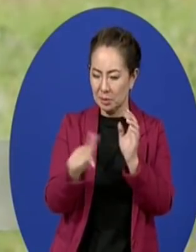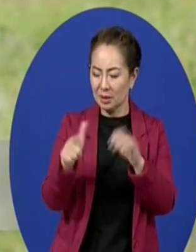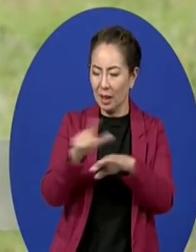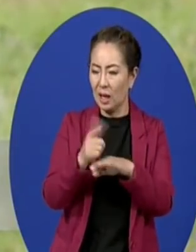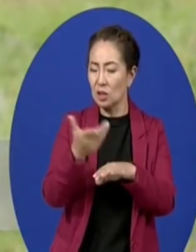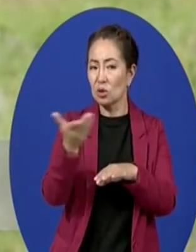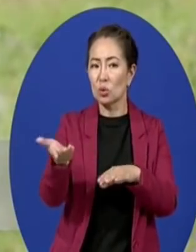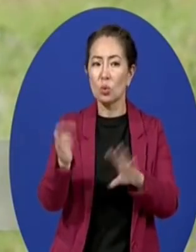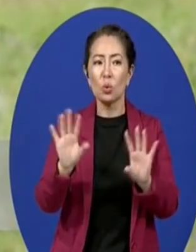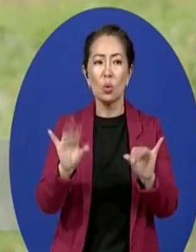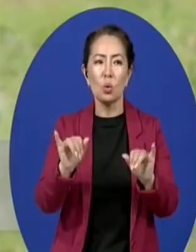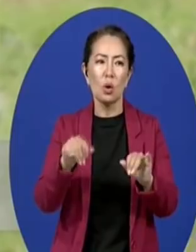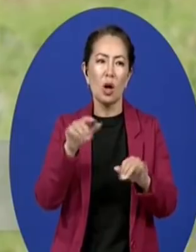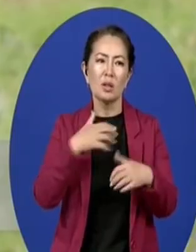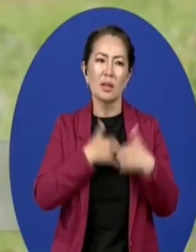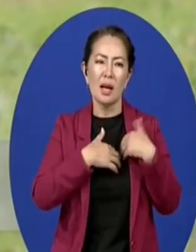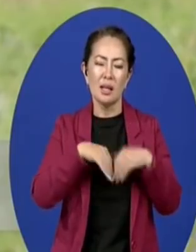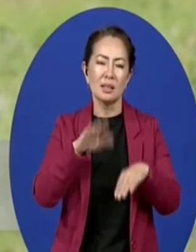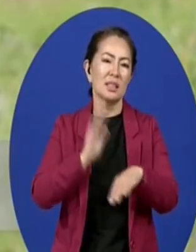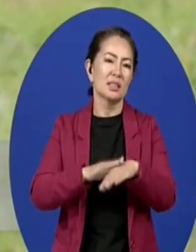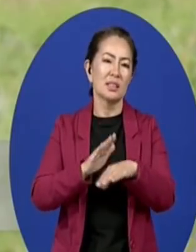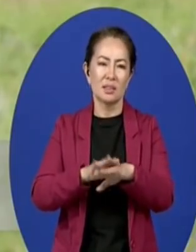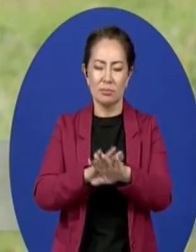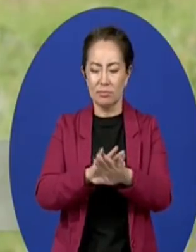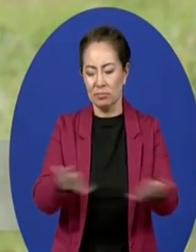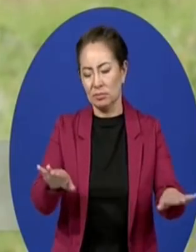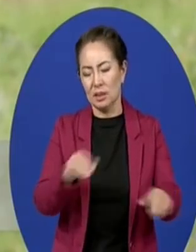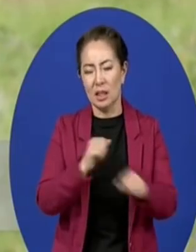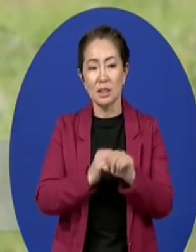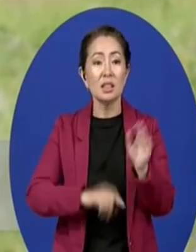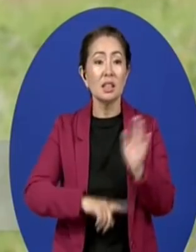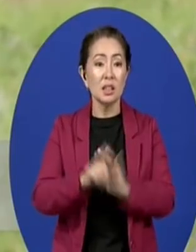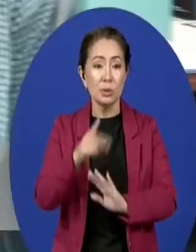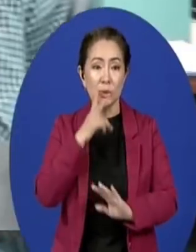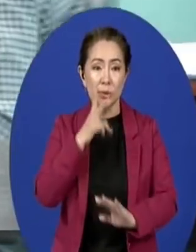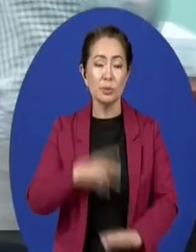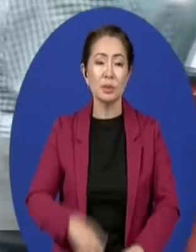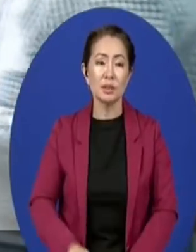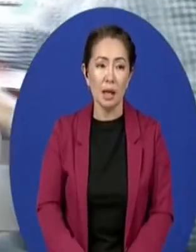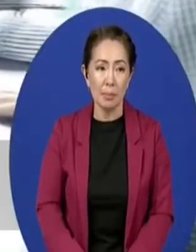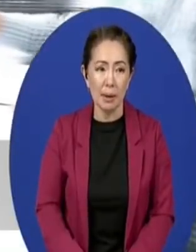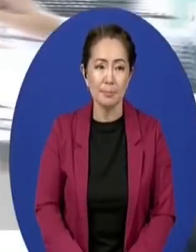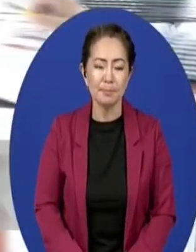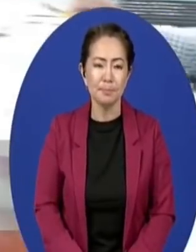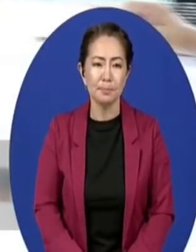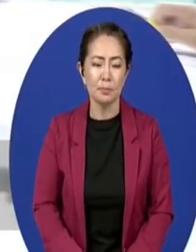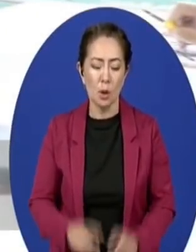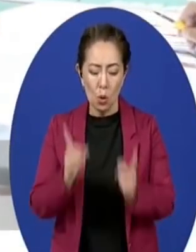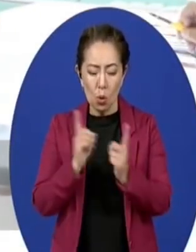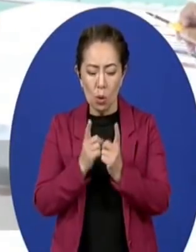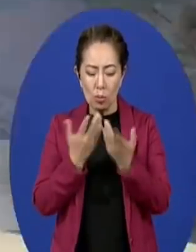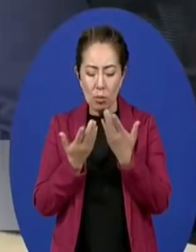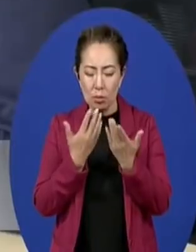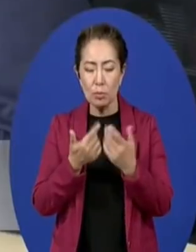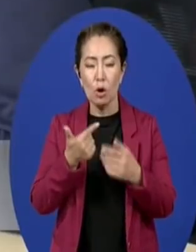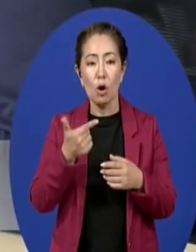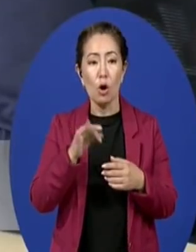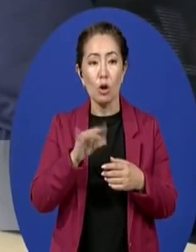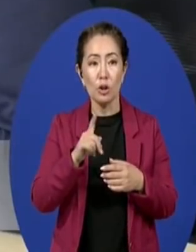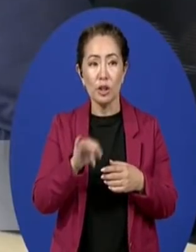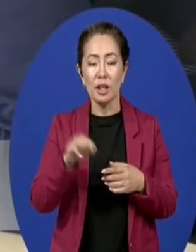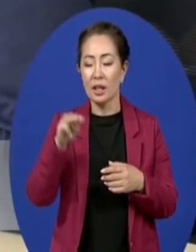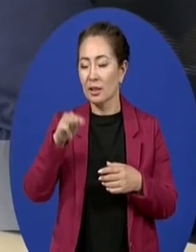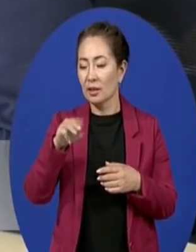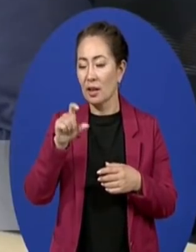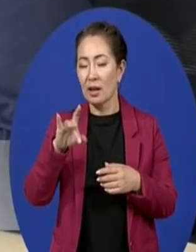олголтуудыг нэн даруй цэгцлэх ажлыг бол эхлүүлнэ гэж ингэж үзэж байгаа. Улсын өөр орхи төрөлжийн байгалийн цогцолборт